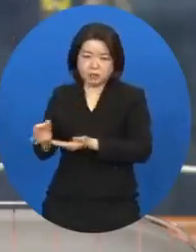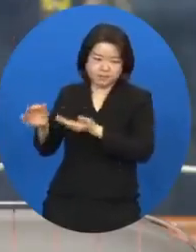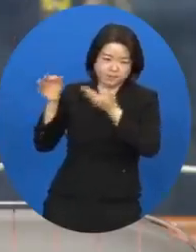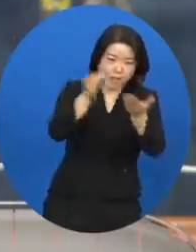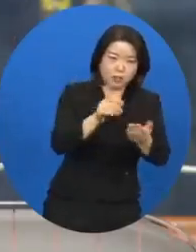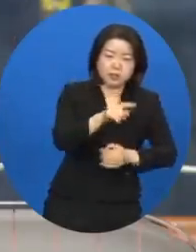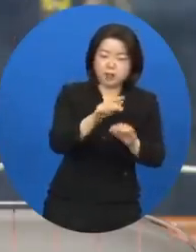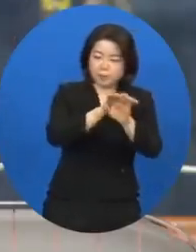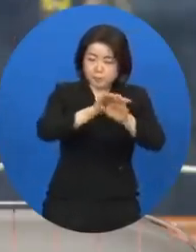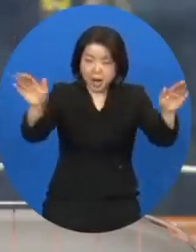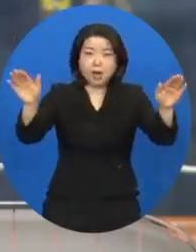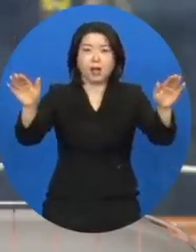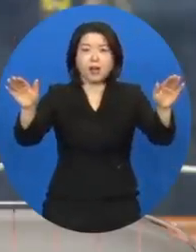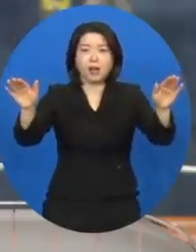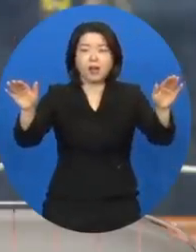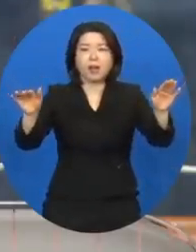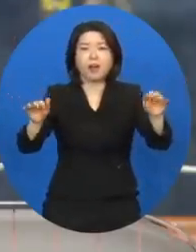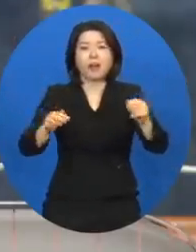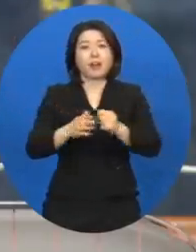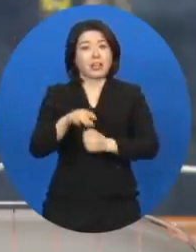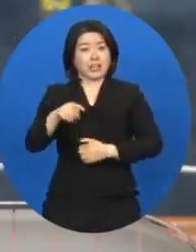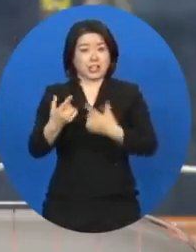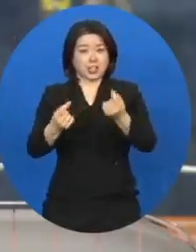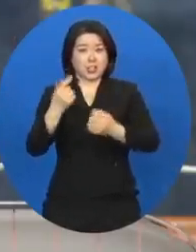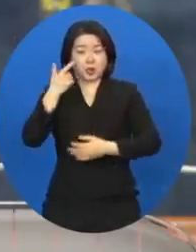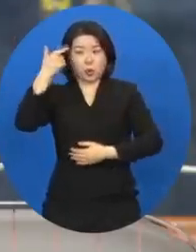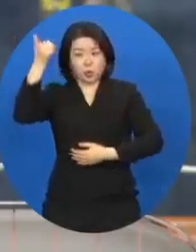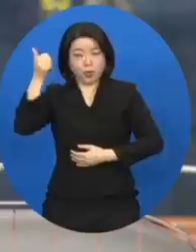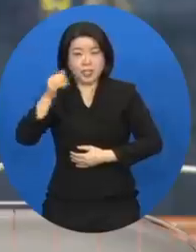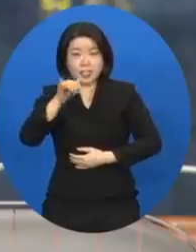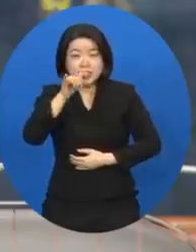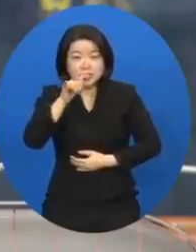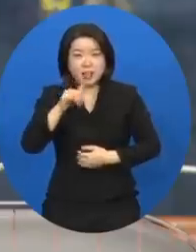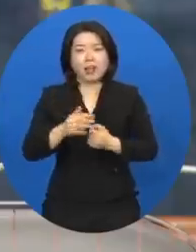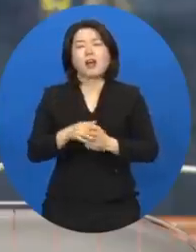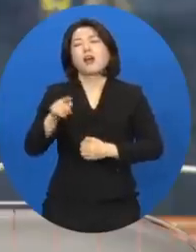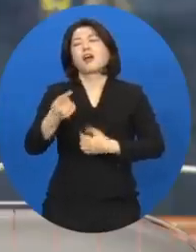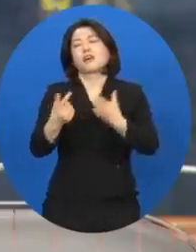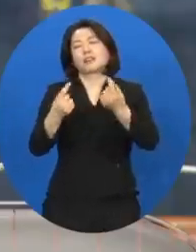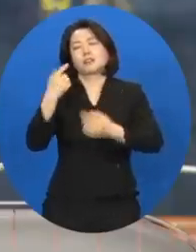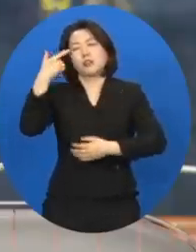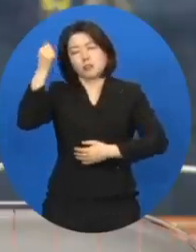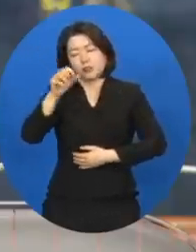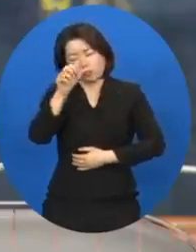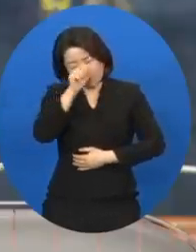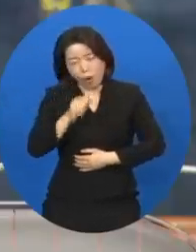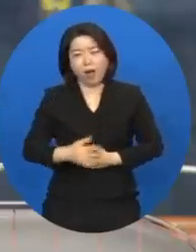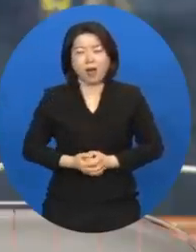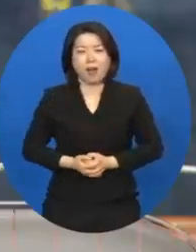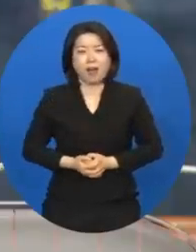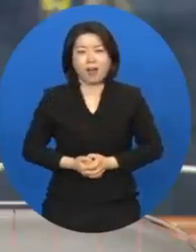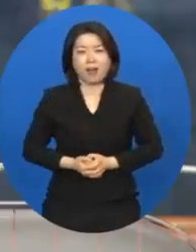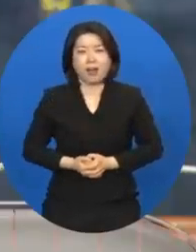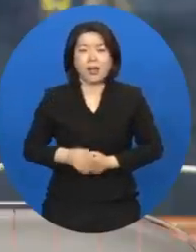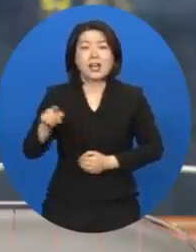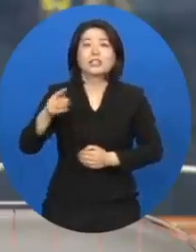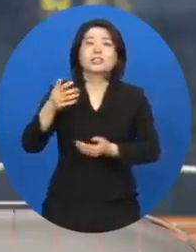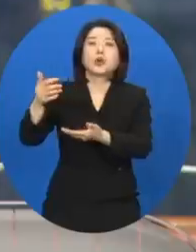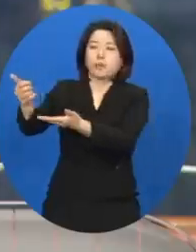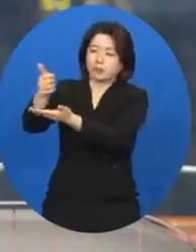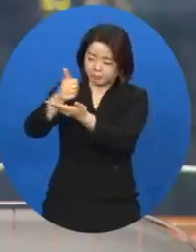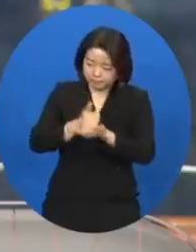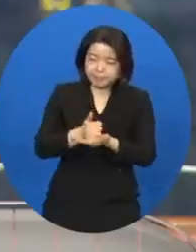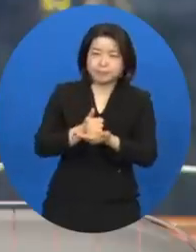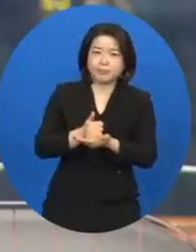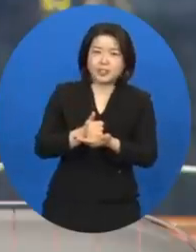다 해결되는 그런 목사도 있나요? 좀 그런 목사가 있으면 얼마나 좋을까? 그런 분이 있으면 우리 교회에